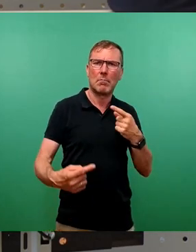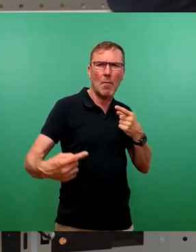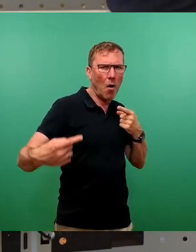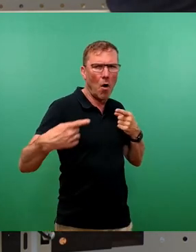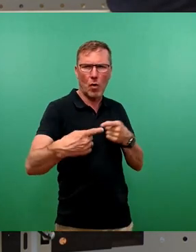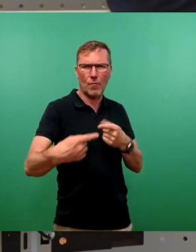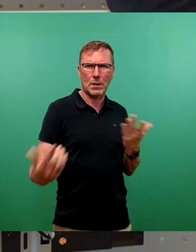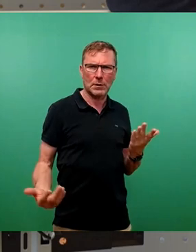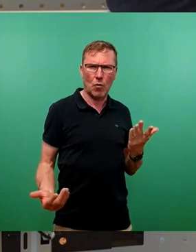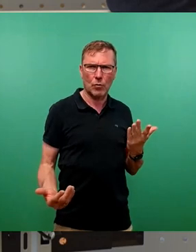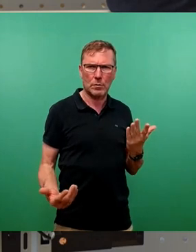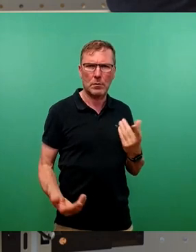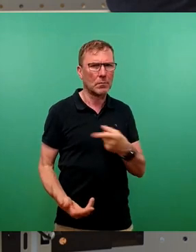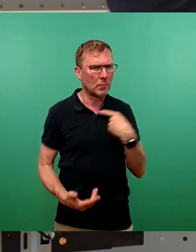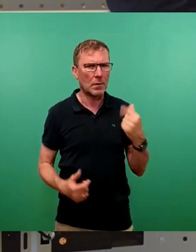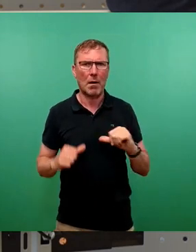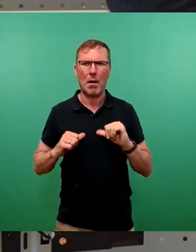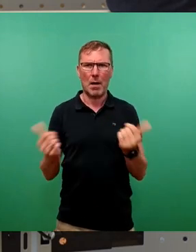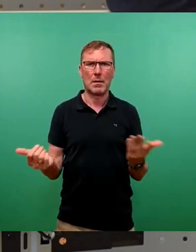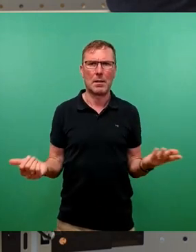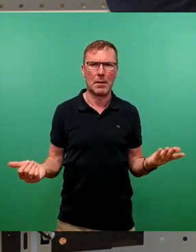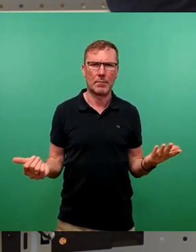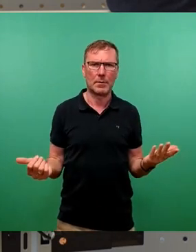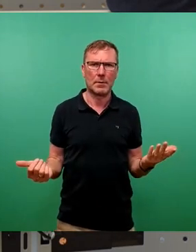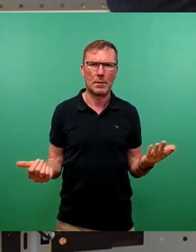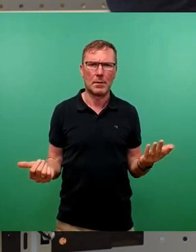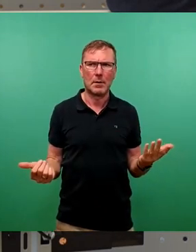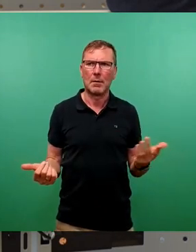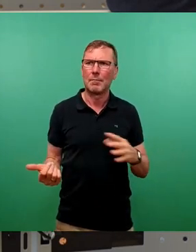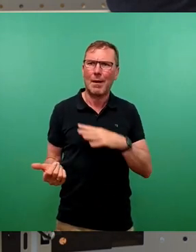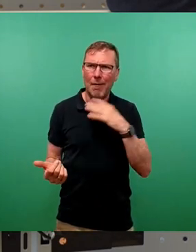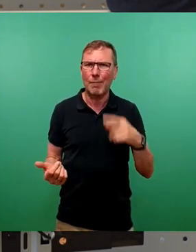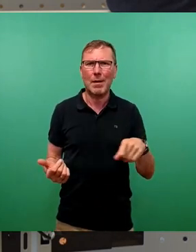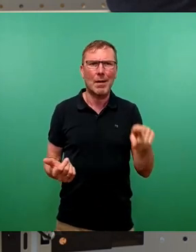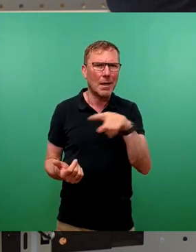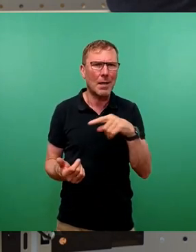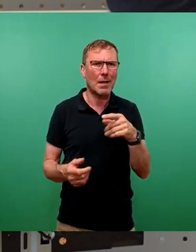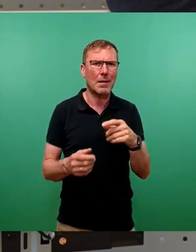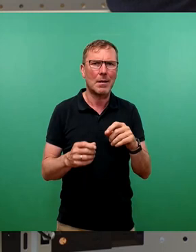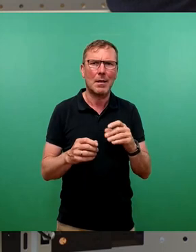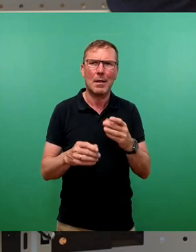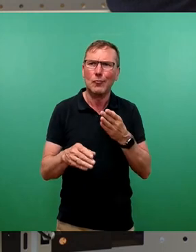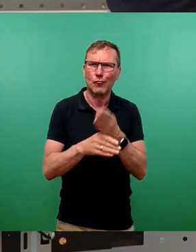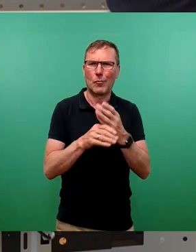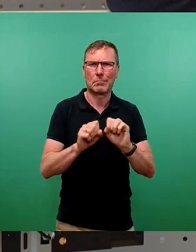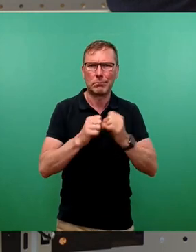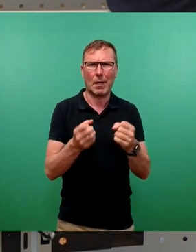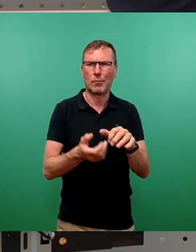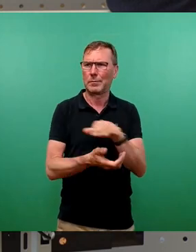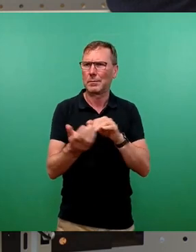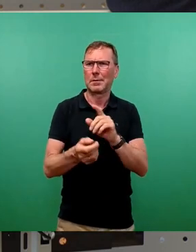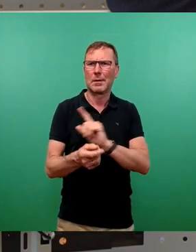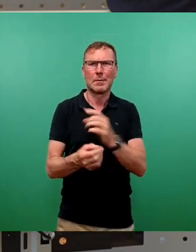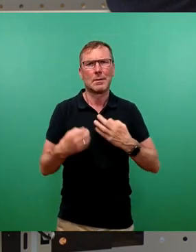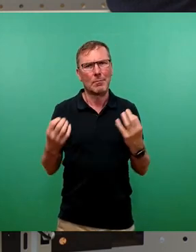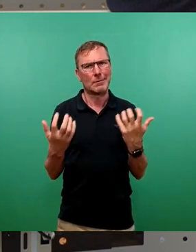wir haben alle erlebt, wie viel Porzellan dabei zerschlagen worden ist und wie lange es gebraucht hat, um dann